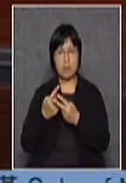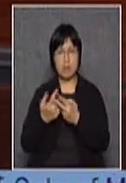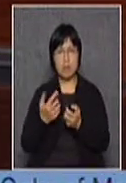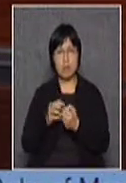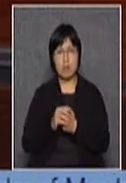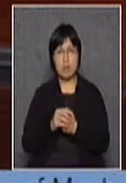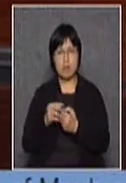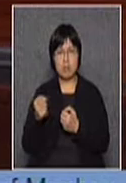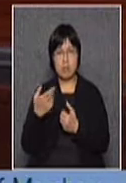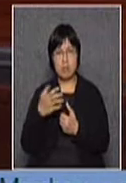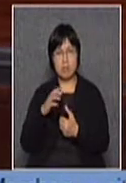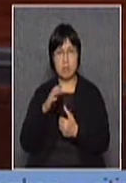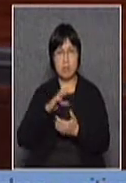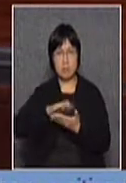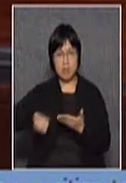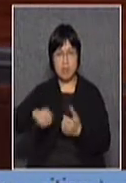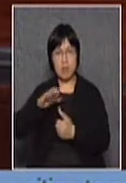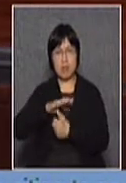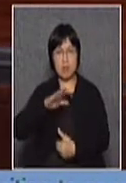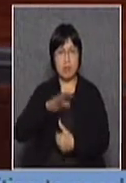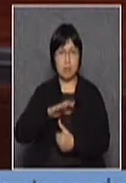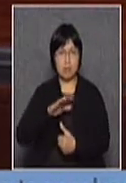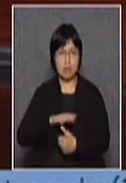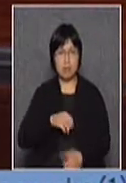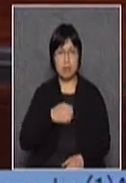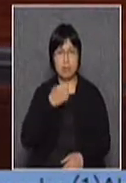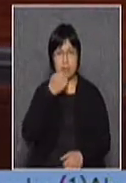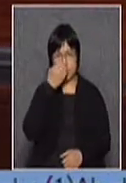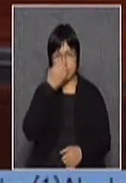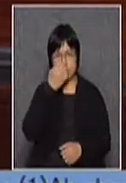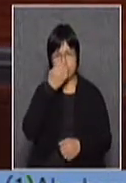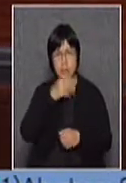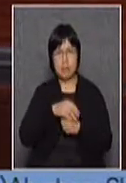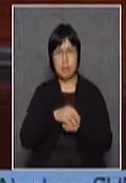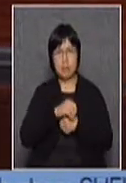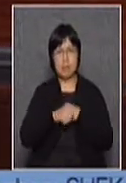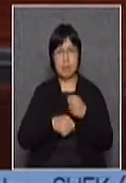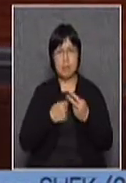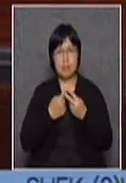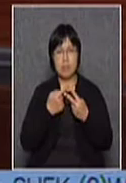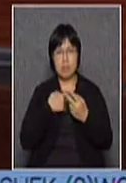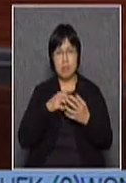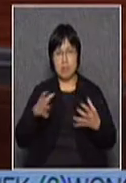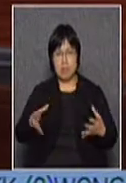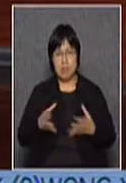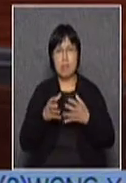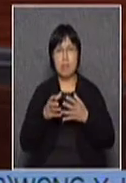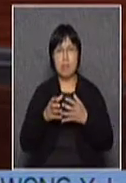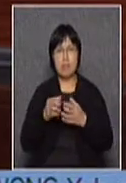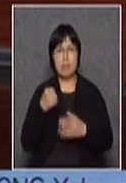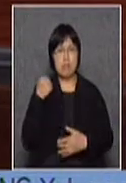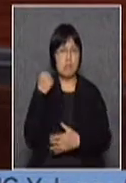步進行嘅剝削同埋呢個嘅打壓。所以香港嘅勞工咧，應該要團結起嚟咧，係反